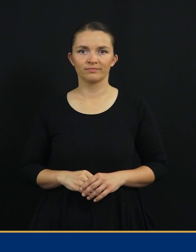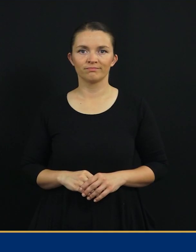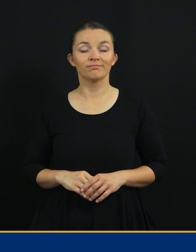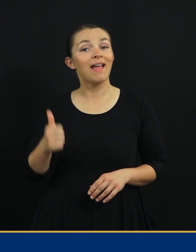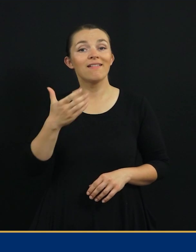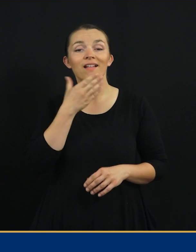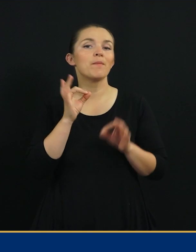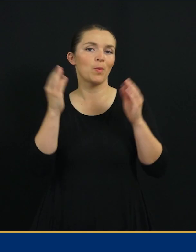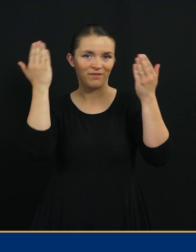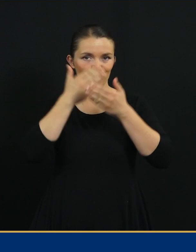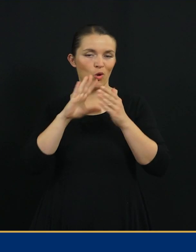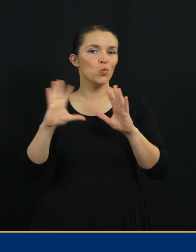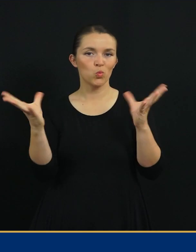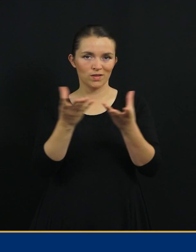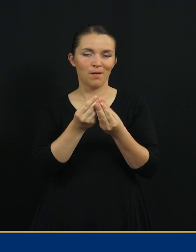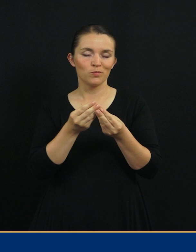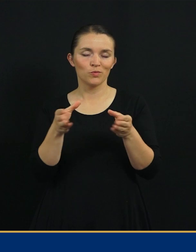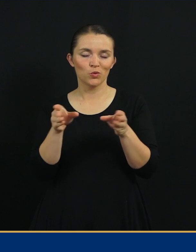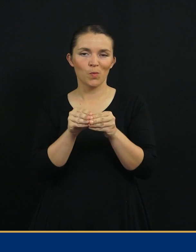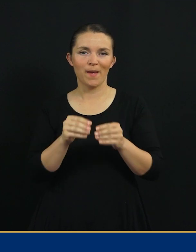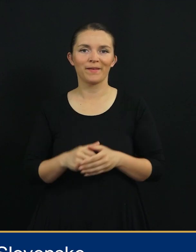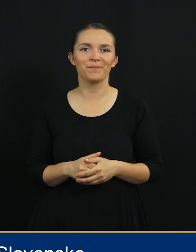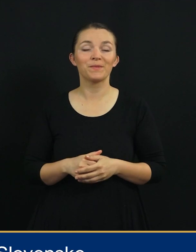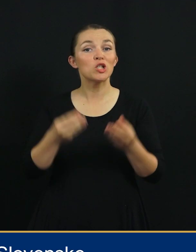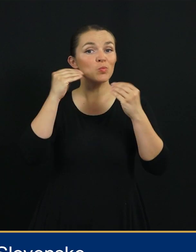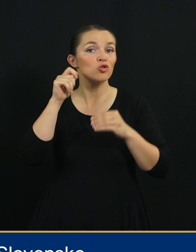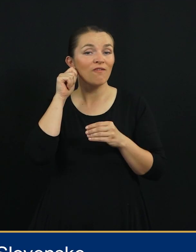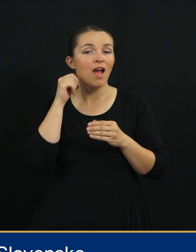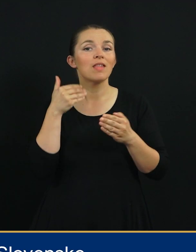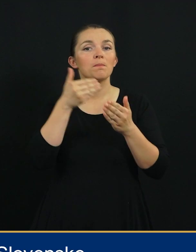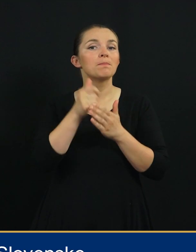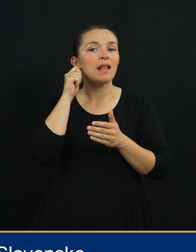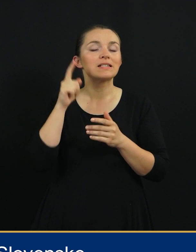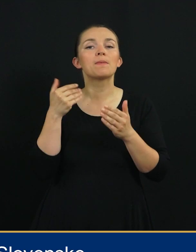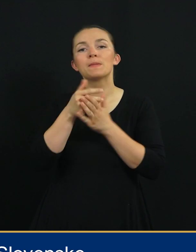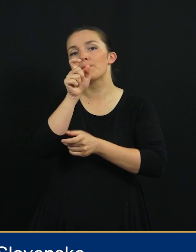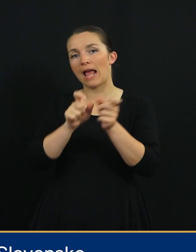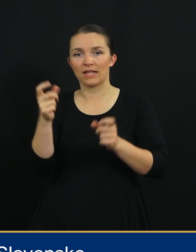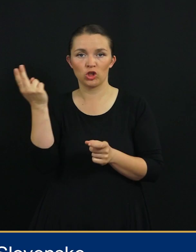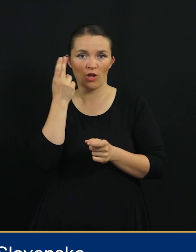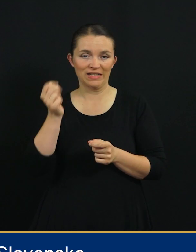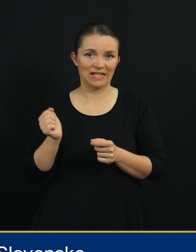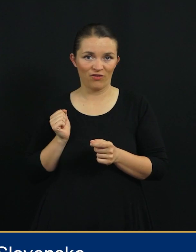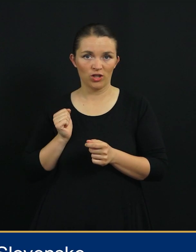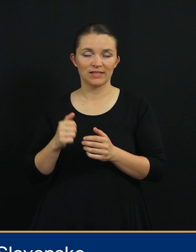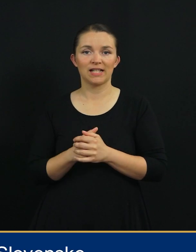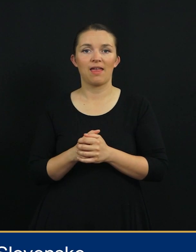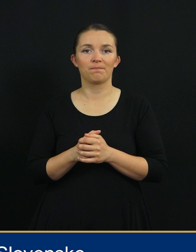En lep dober večer vsem skupaj. Spoštovane pripadnice in pripadniki Slovenske